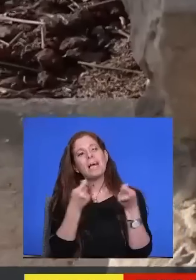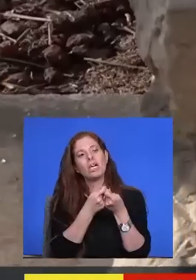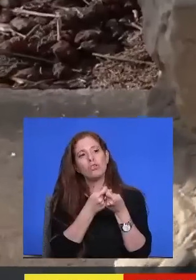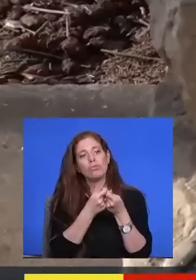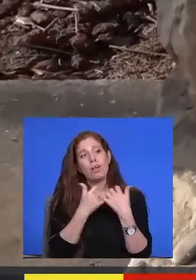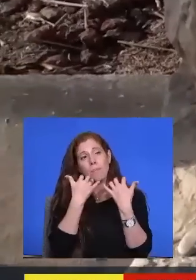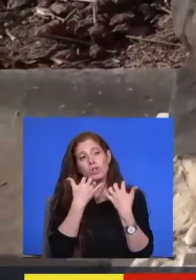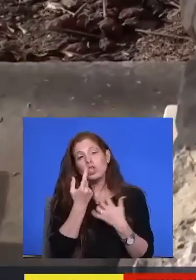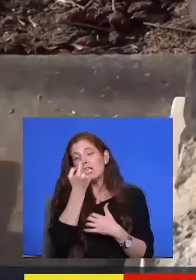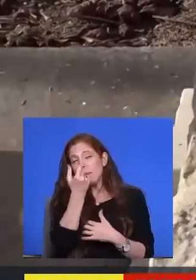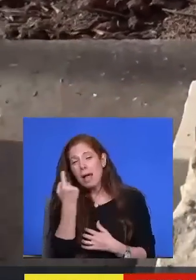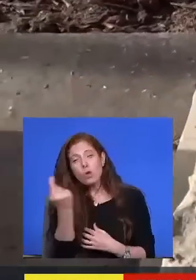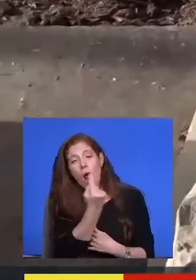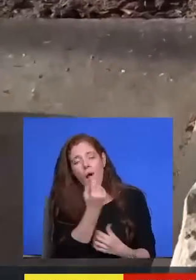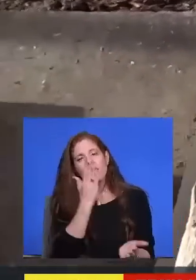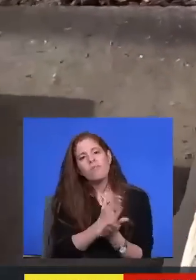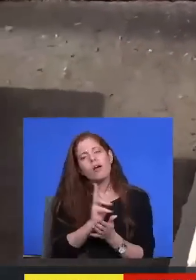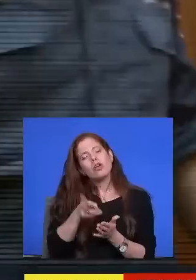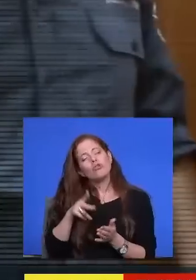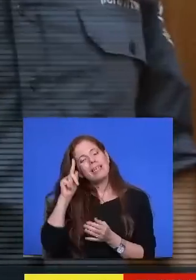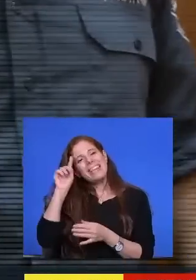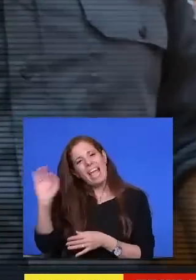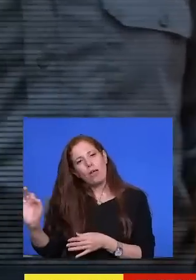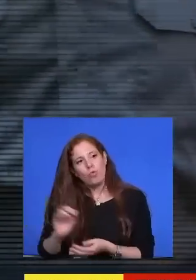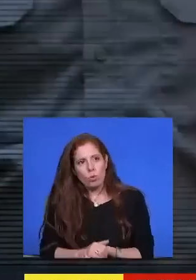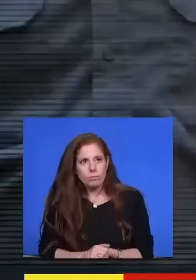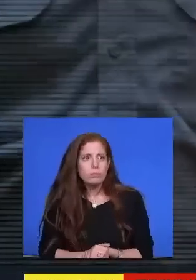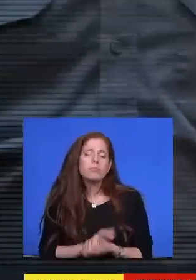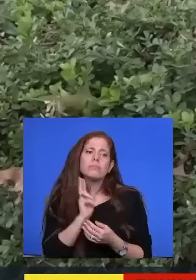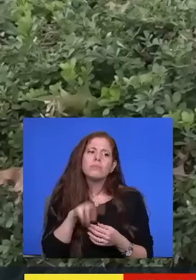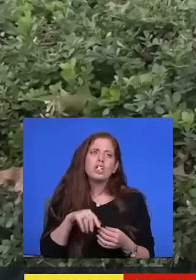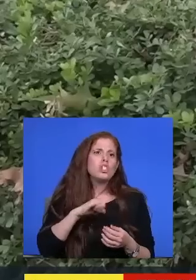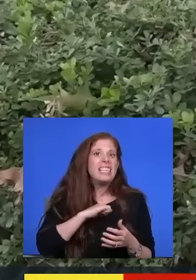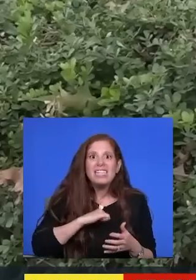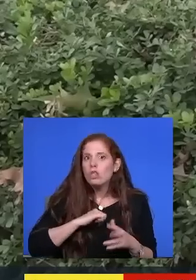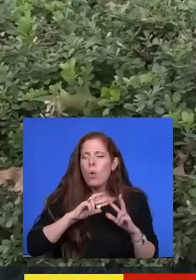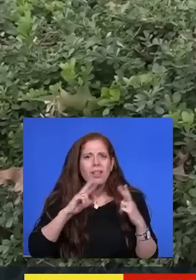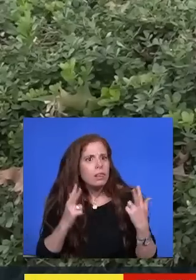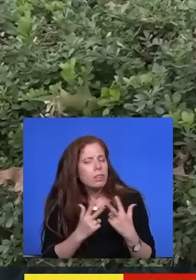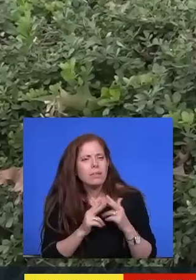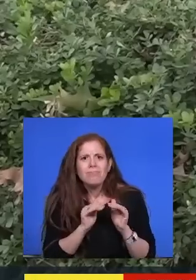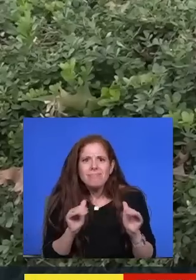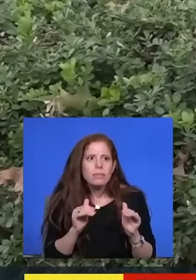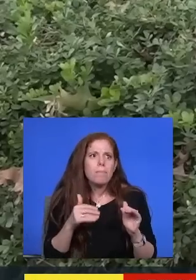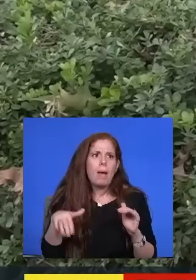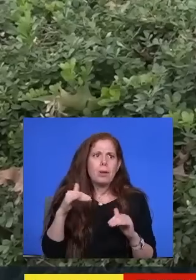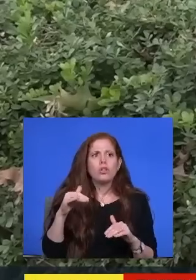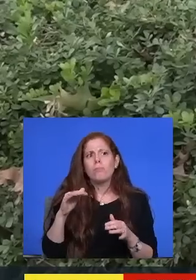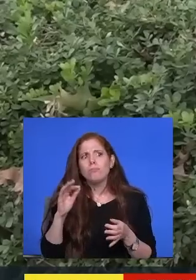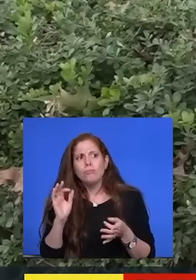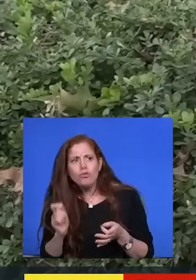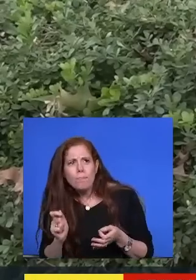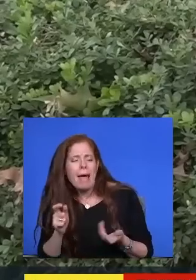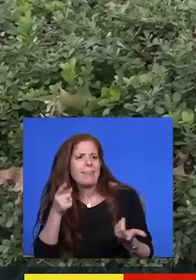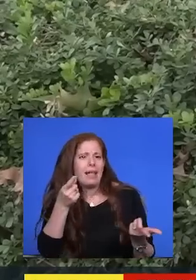אחד כבר יש את האמת שלו. יש התעניינות ציבורית חסרת תקדים ברמה של משפט ברנס או משפט דמני או כו